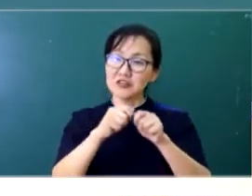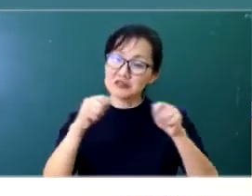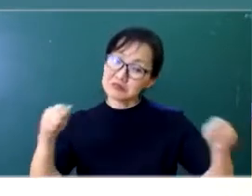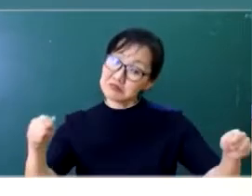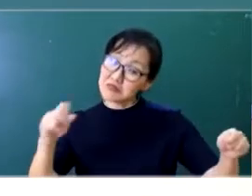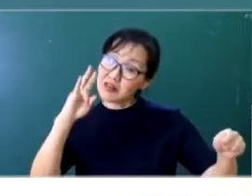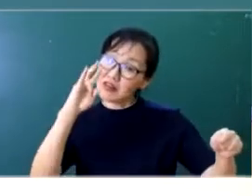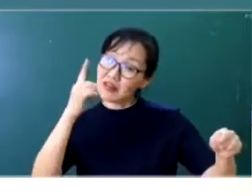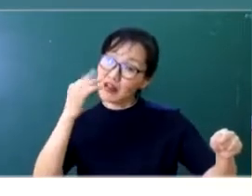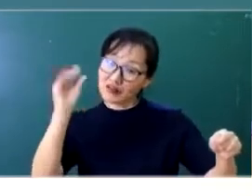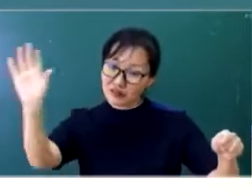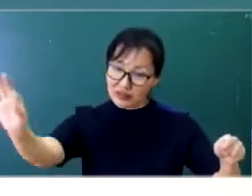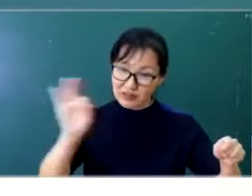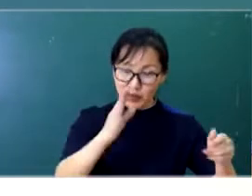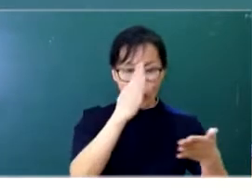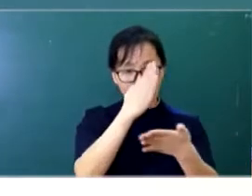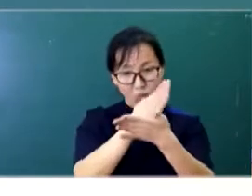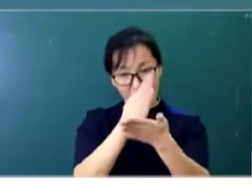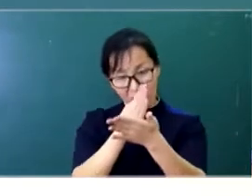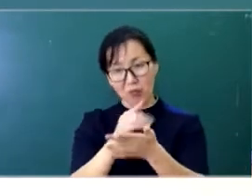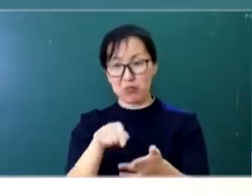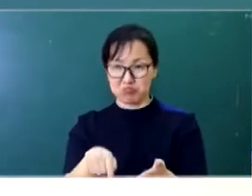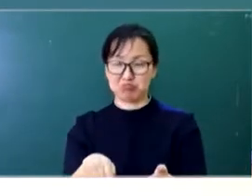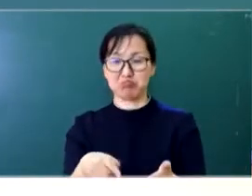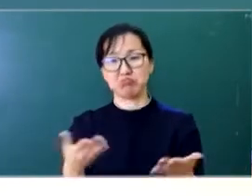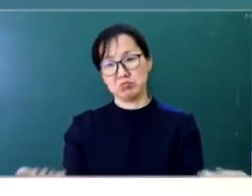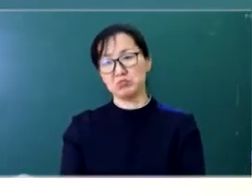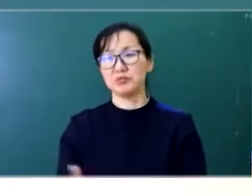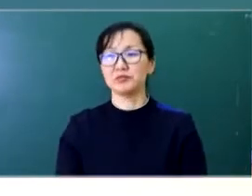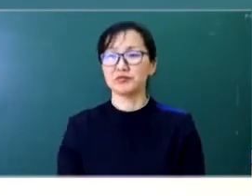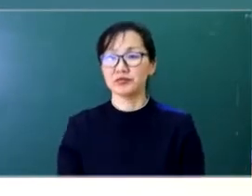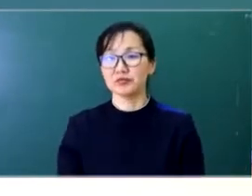бүхэл 172 хэмжээний нэгж зээд энэ маань